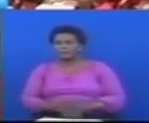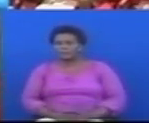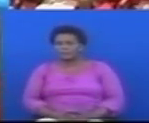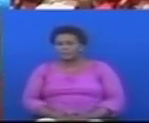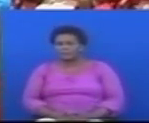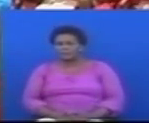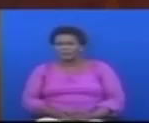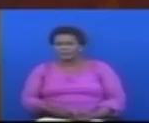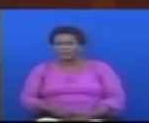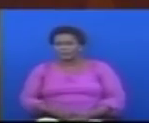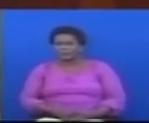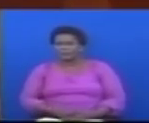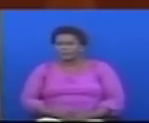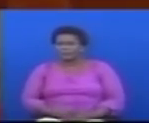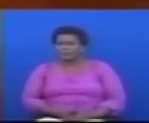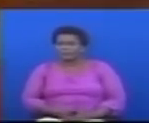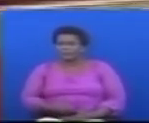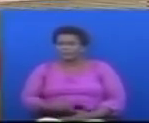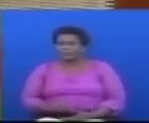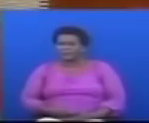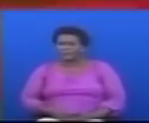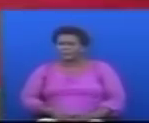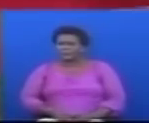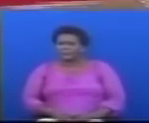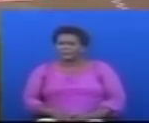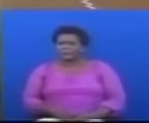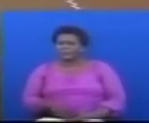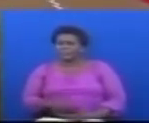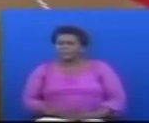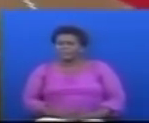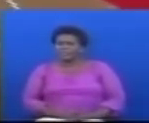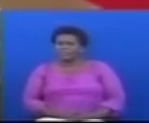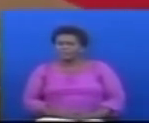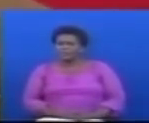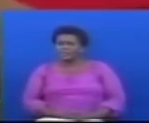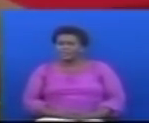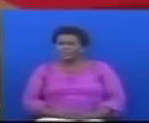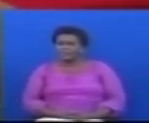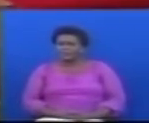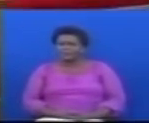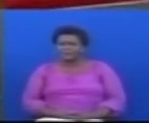Mheshimiwa Naibu Waziri Nishati, majibu kwa kifupi.